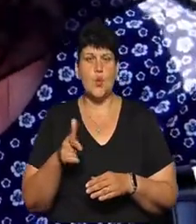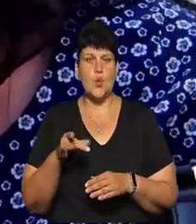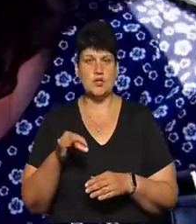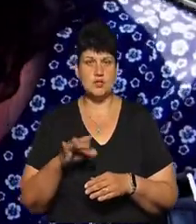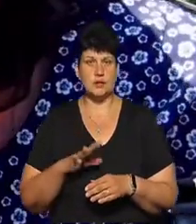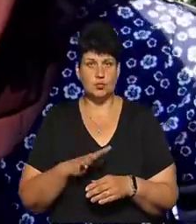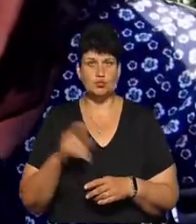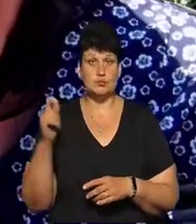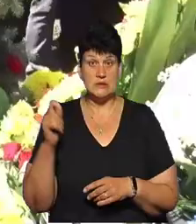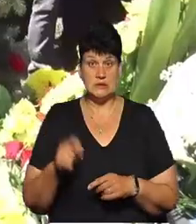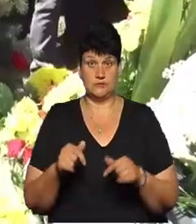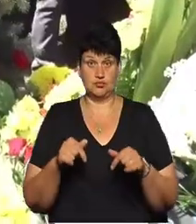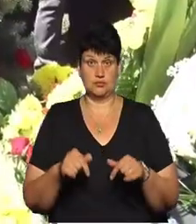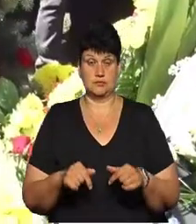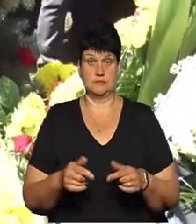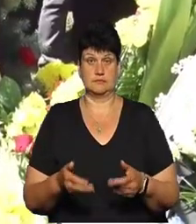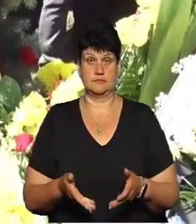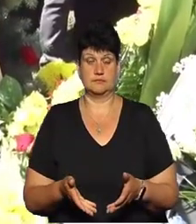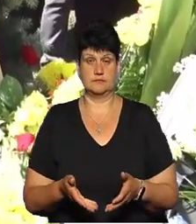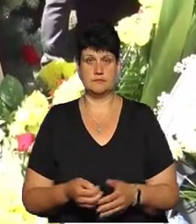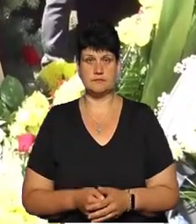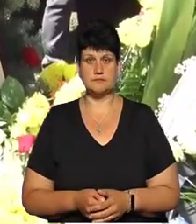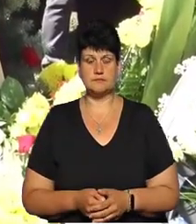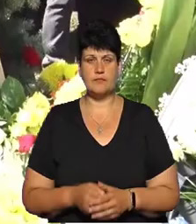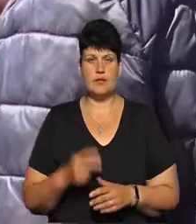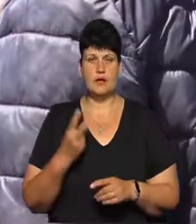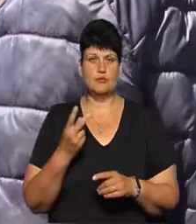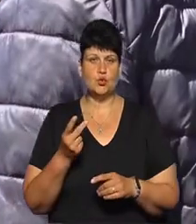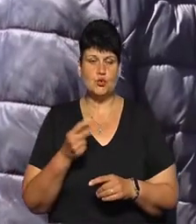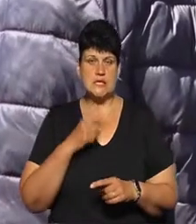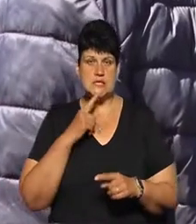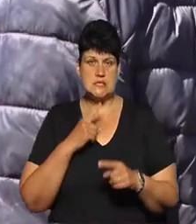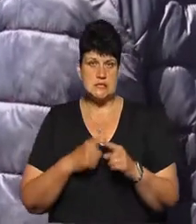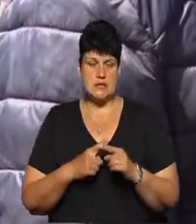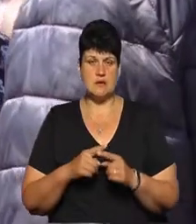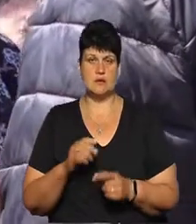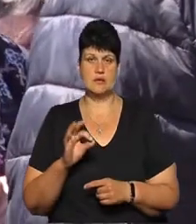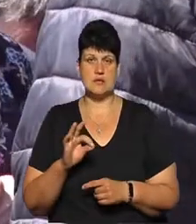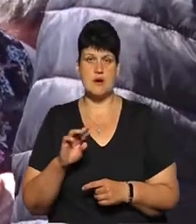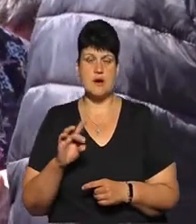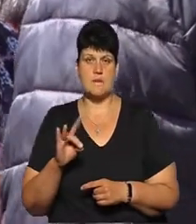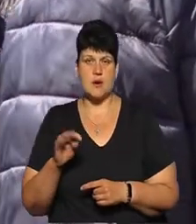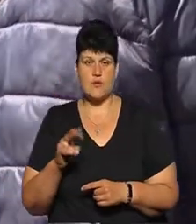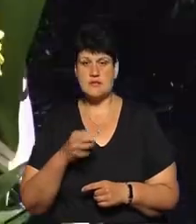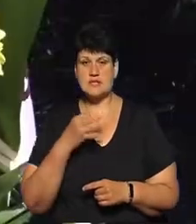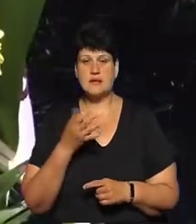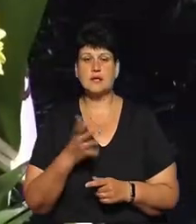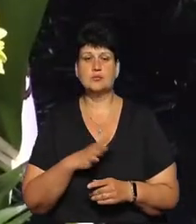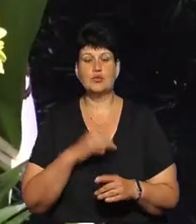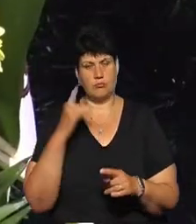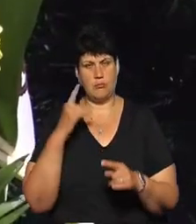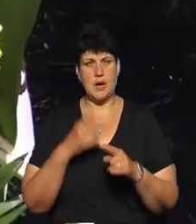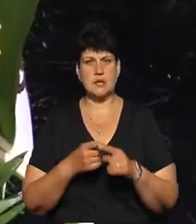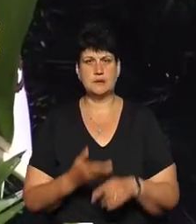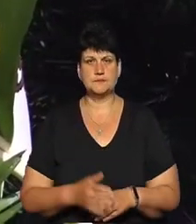і приїхав сюди. Двоюрідна сестра Олексія Єрмакова розповіла, яким був її брат.